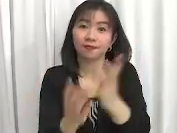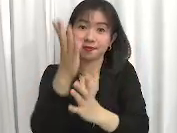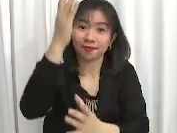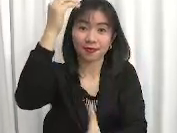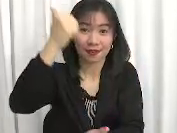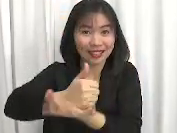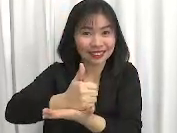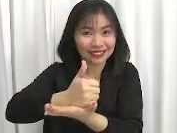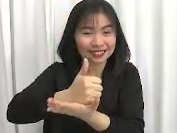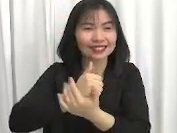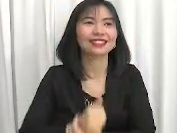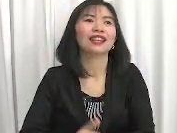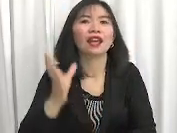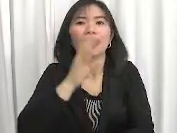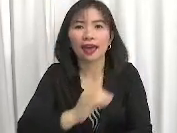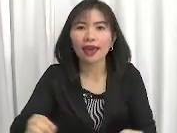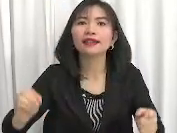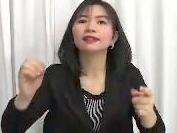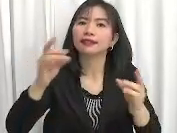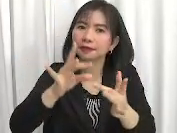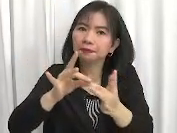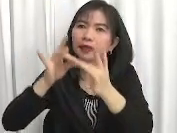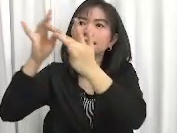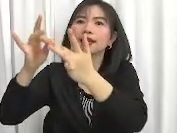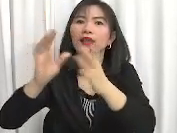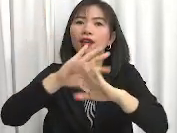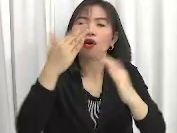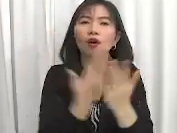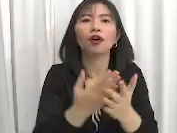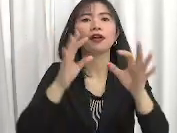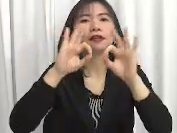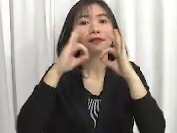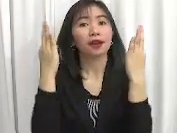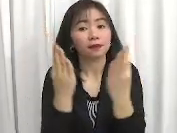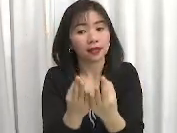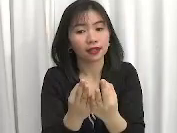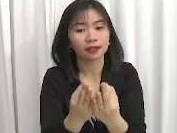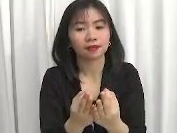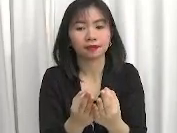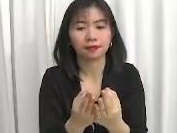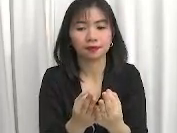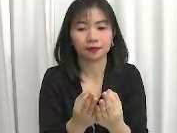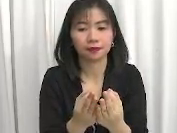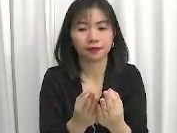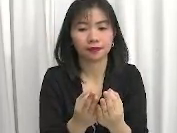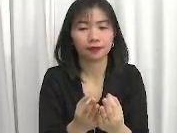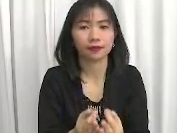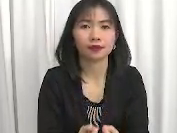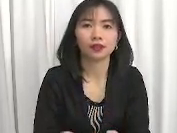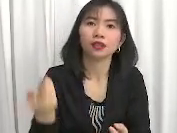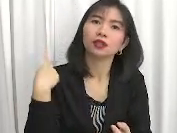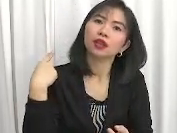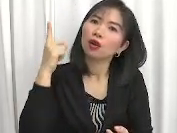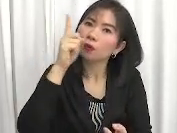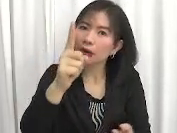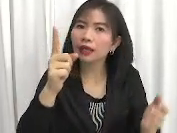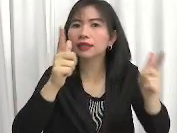na, ang pamilya, mga kapatid, ay isang pinakamahalaga